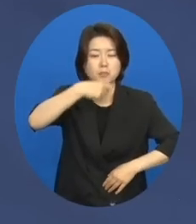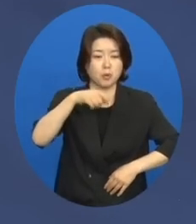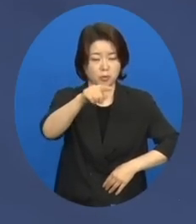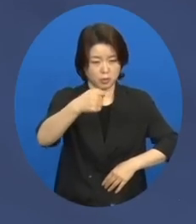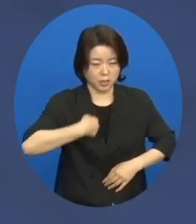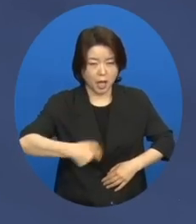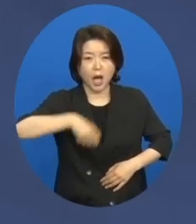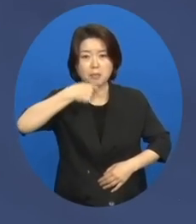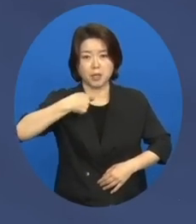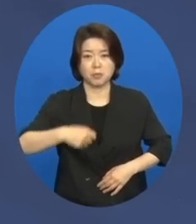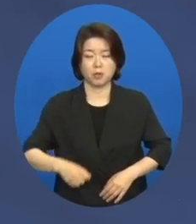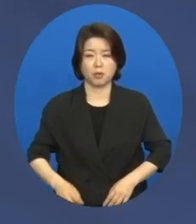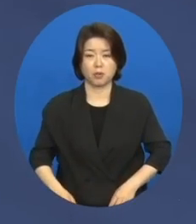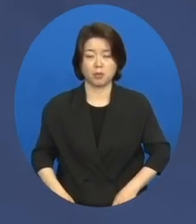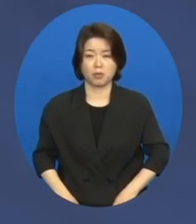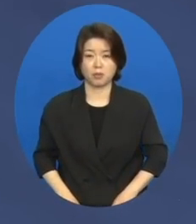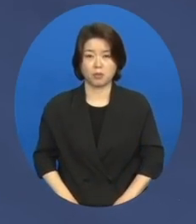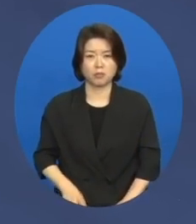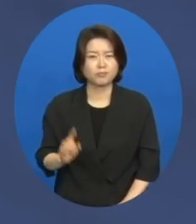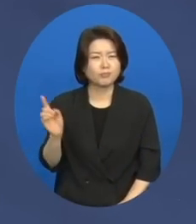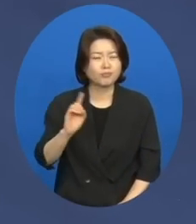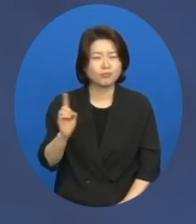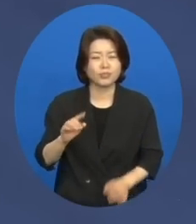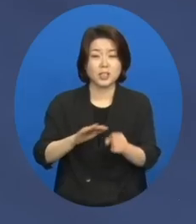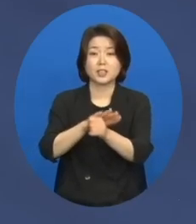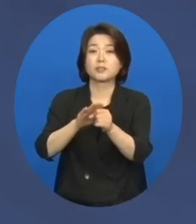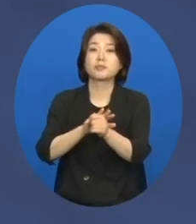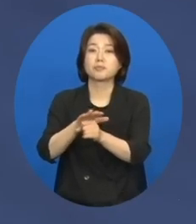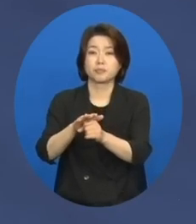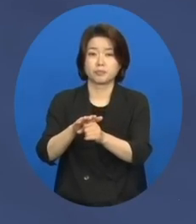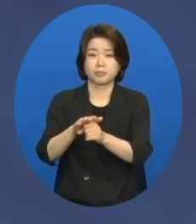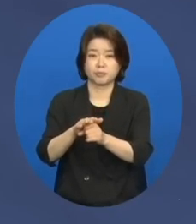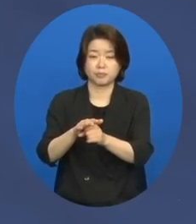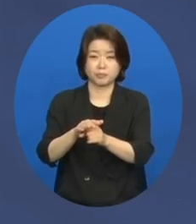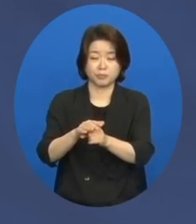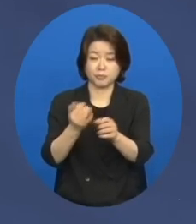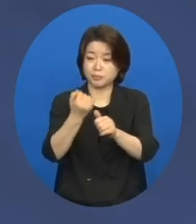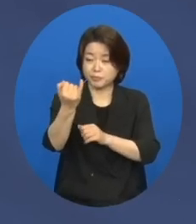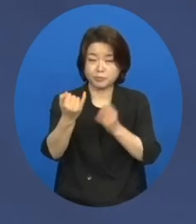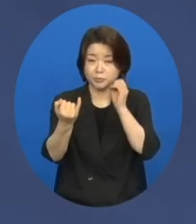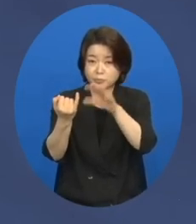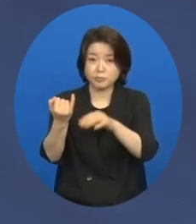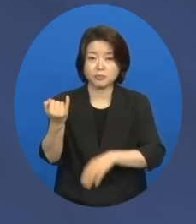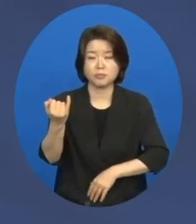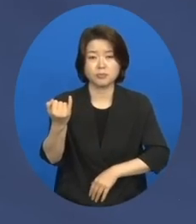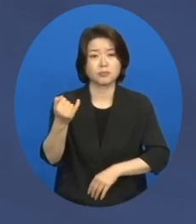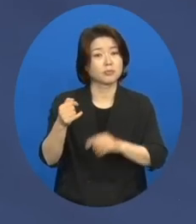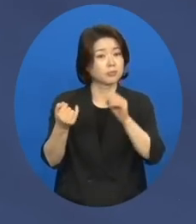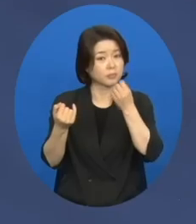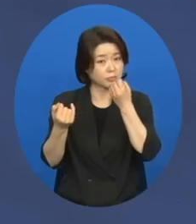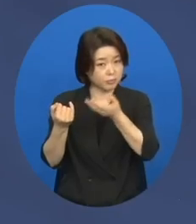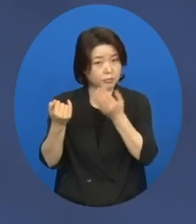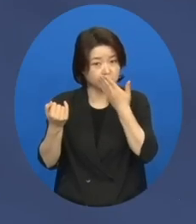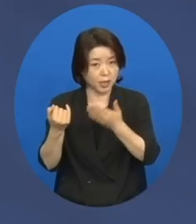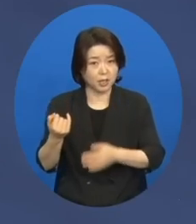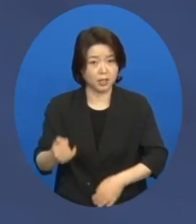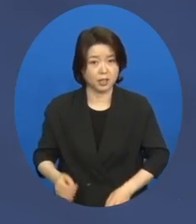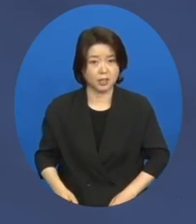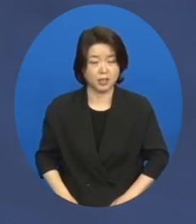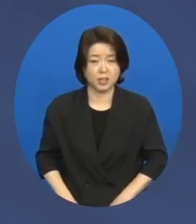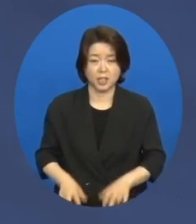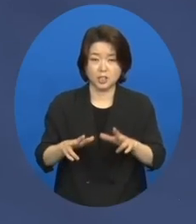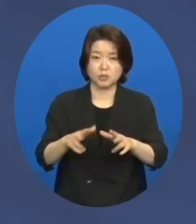나로 더불어 먹으리라. 무슨 사랑하는 신부에게 고백을 한들 이런 고백하겠어요? 주님